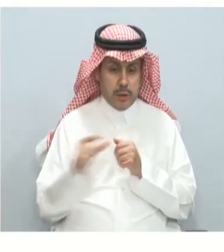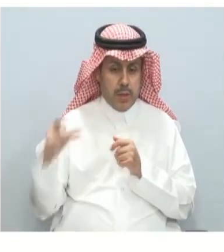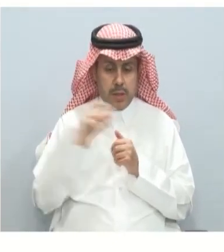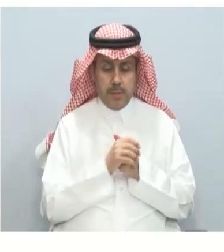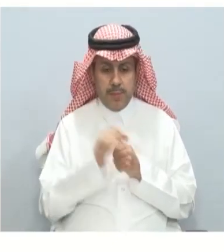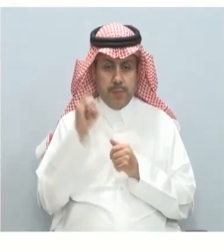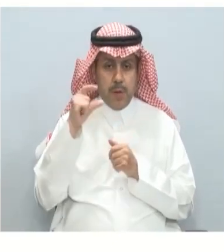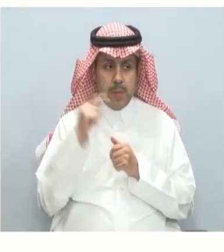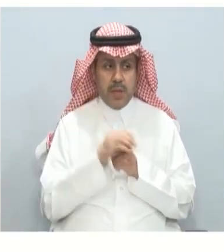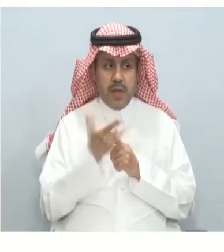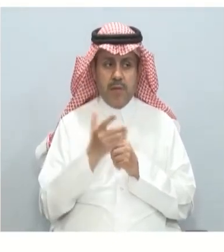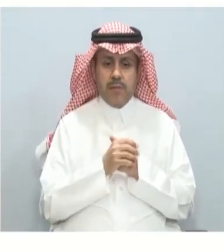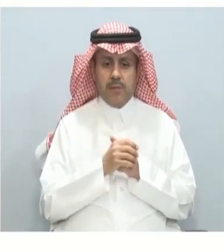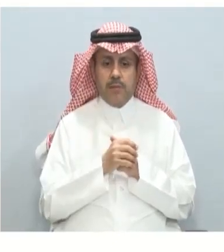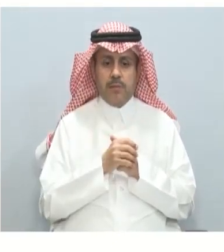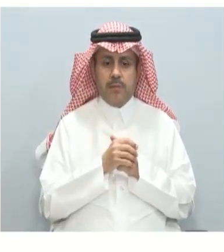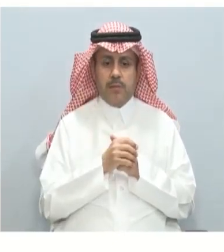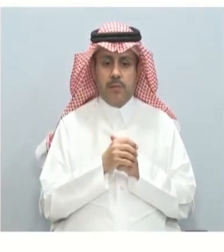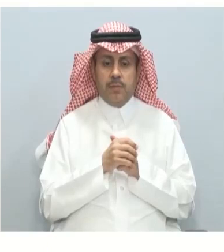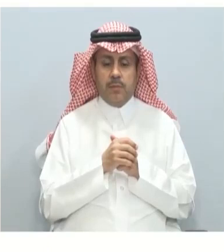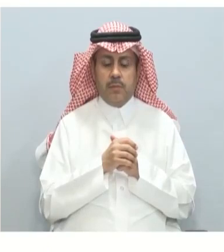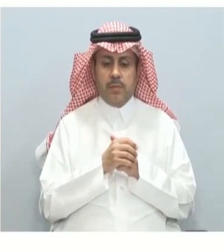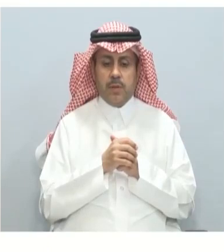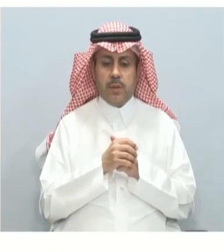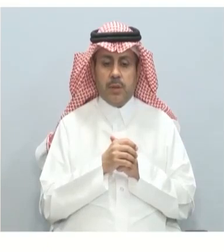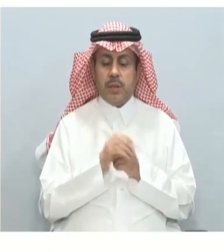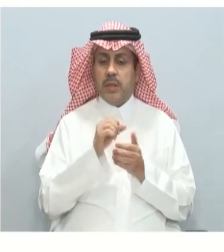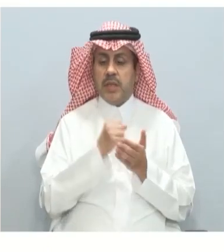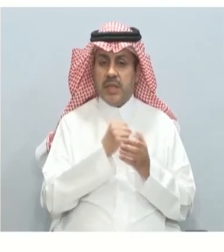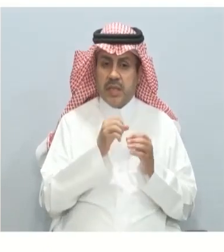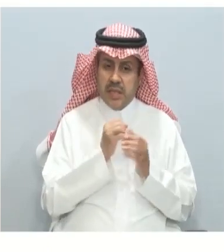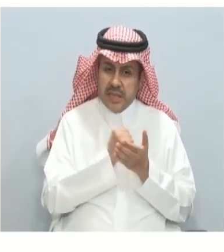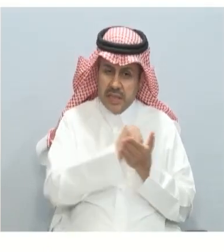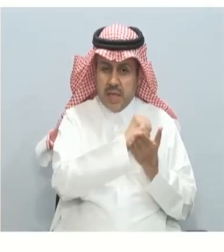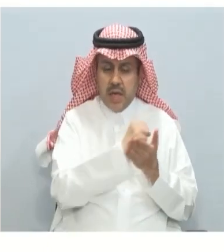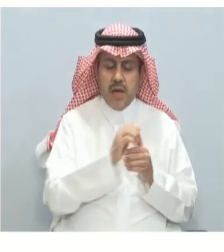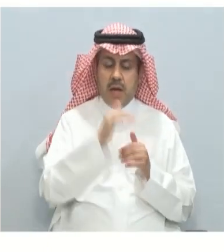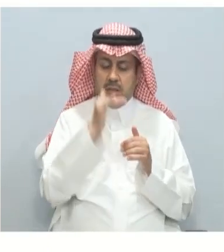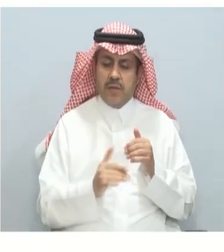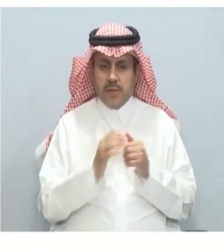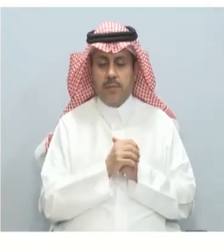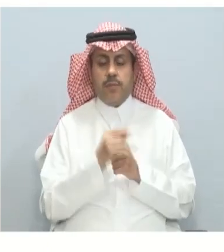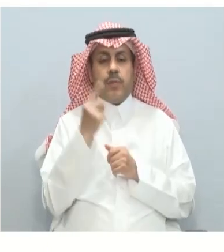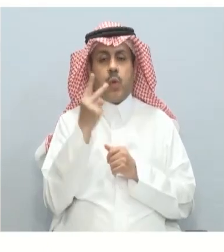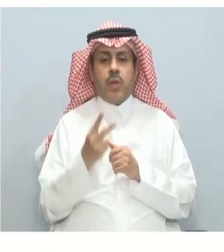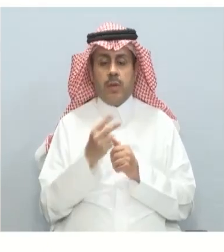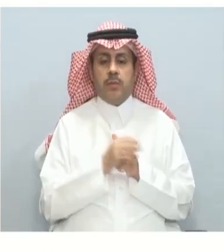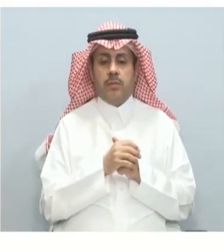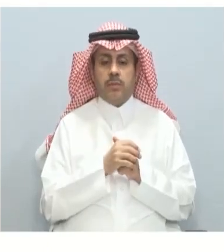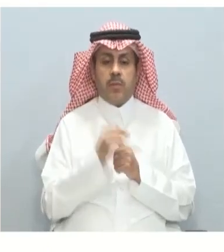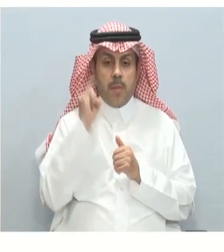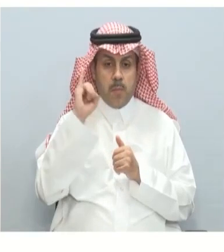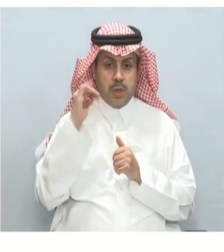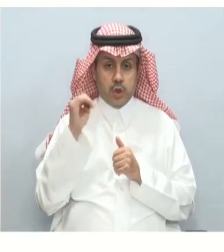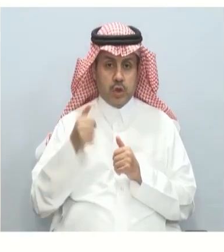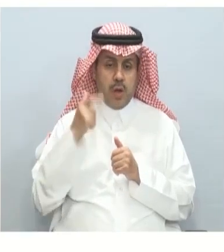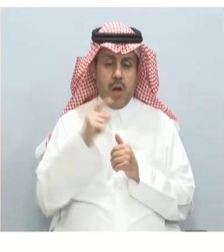المدى كيف راح يكون احسنتم هنا فيه اللي هو ازاحه للاسفل وحدتين بالنسبه للمجال طبعا